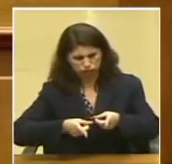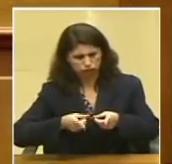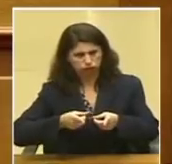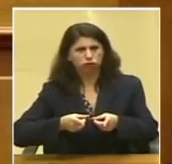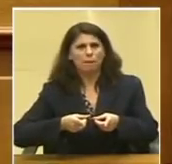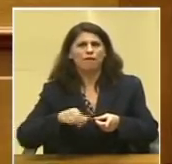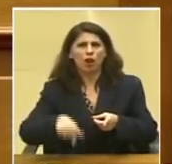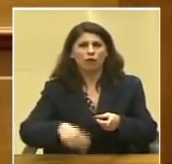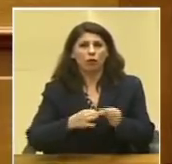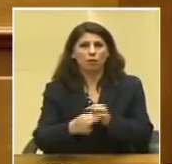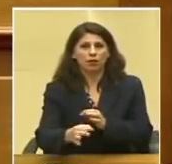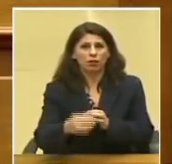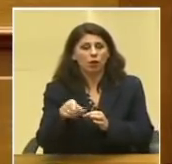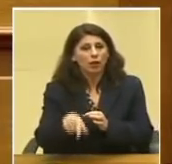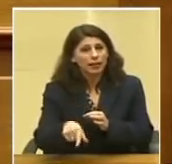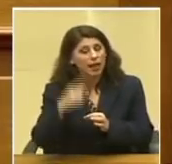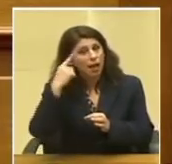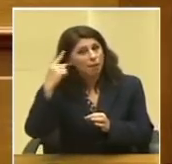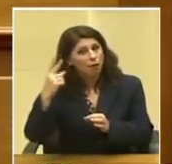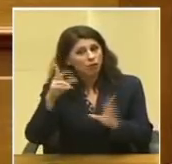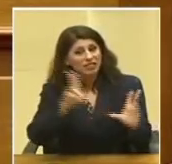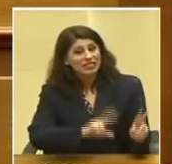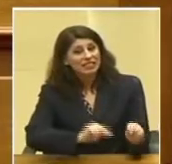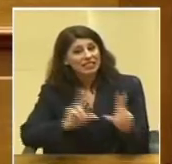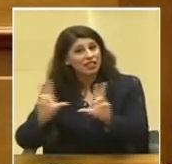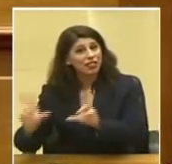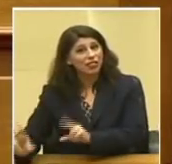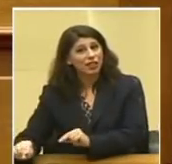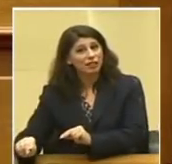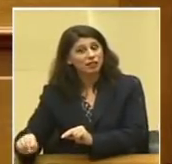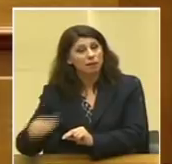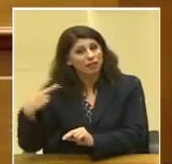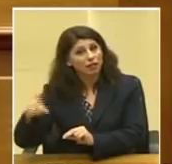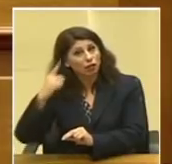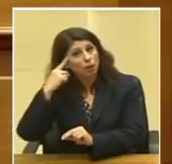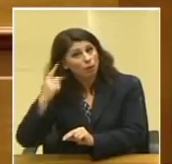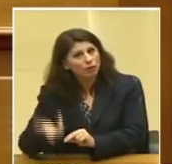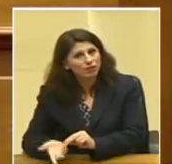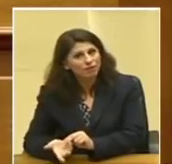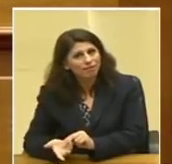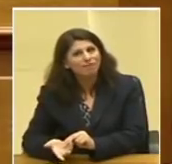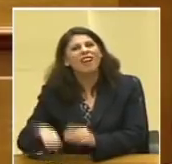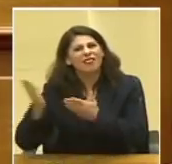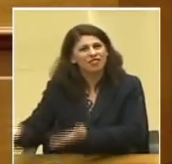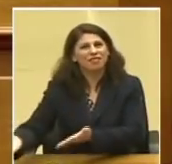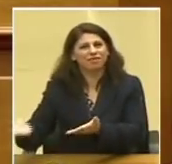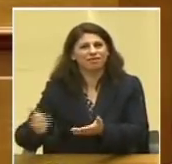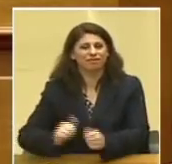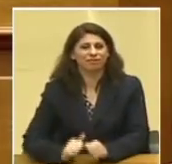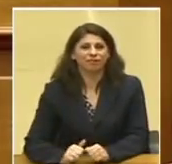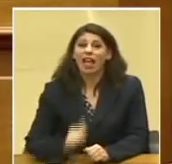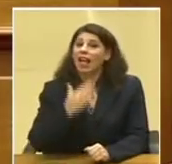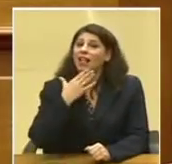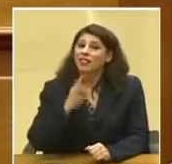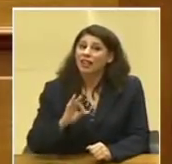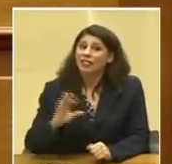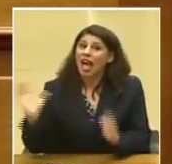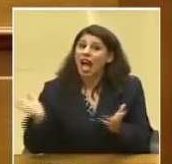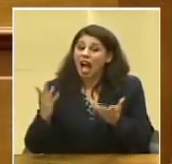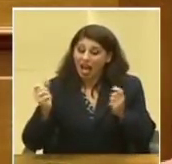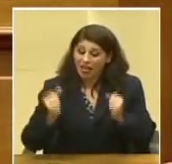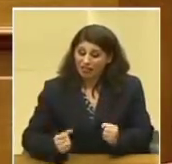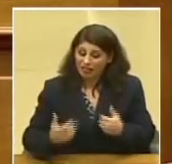απόψεις όμορες με τις δικές τους απόψεις. Αυτή είναι. Άρα λοιπόν, αν στη θέση τη